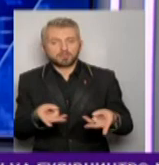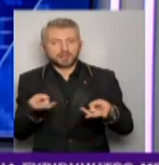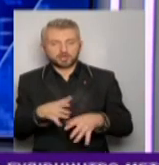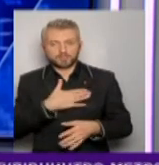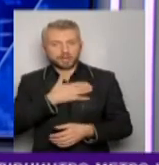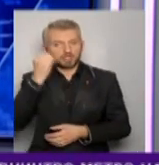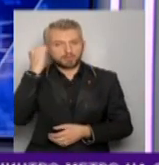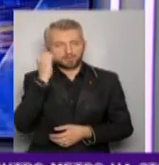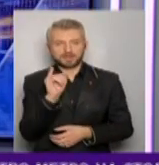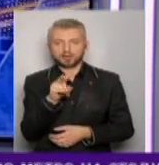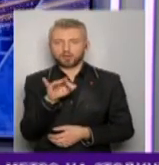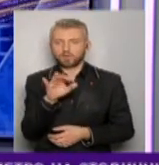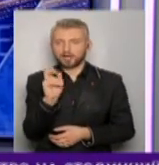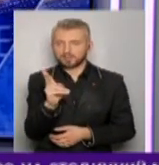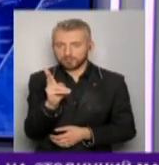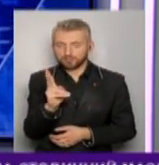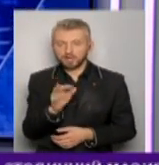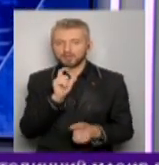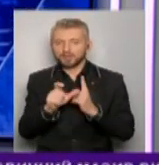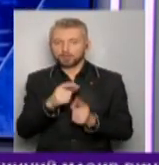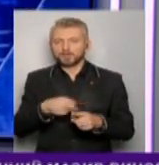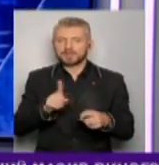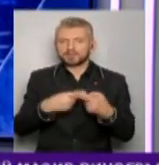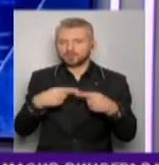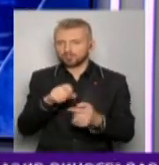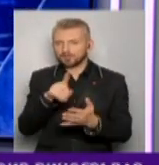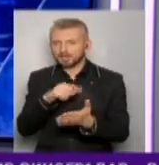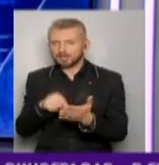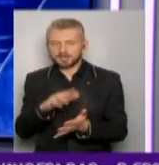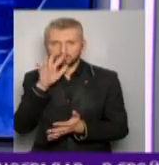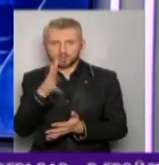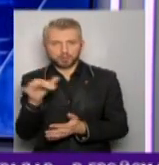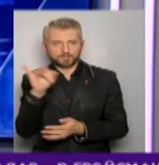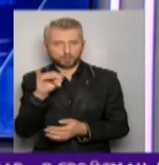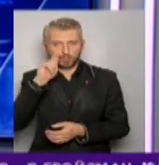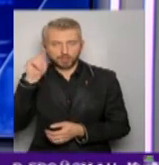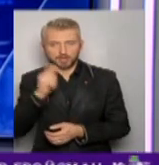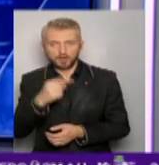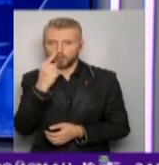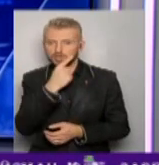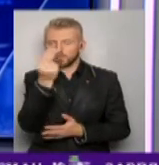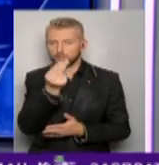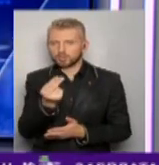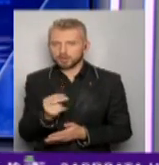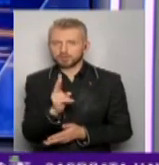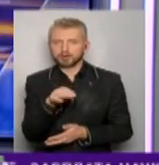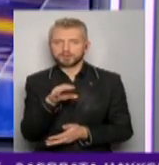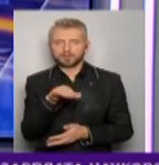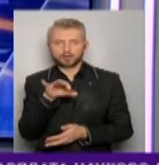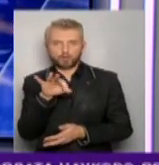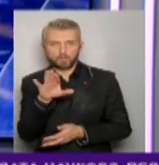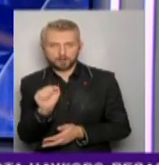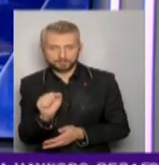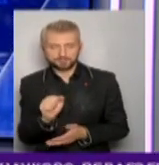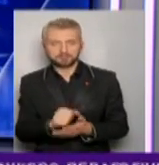нашій пам'яті Іловайськ? Відповіді на ці та інші питання 5 років історії України очима ілюстратора Нікіти Тітова. Символічна серія